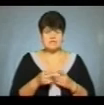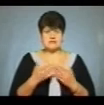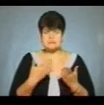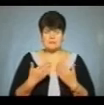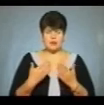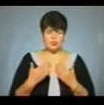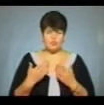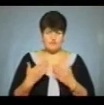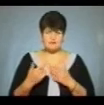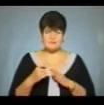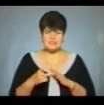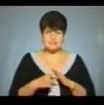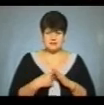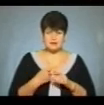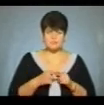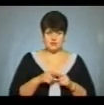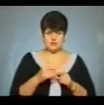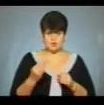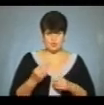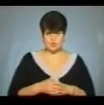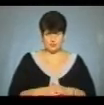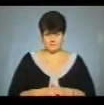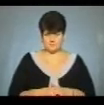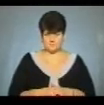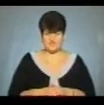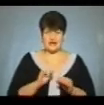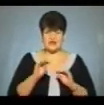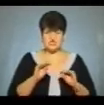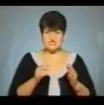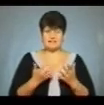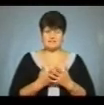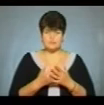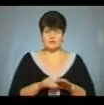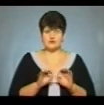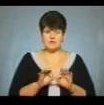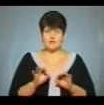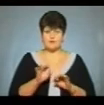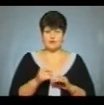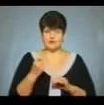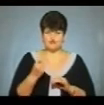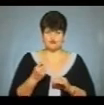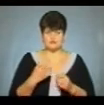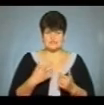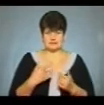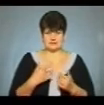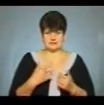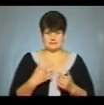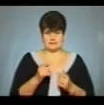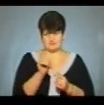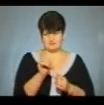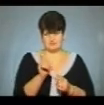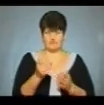спілкуванні ми дізнаємося всю цю історію. Режисер фільму Роман Бровко розповів про одну зі сцен фільму. Для нас